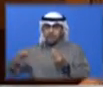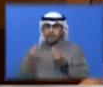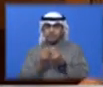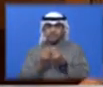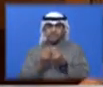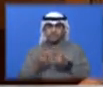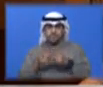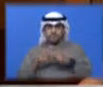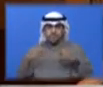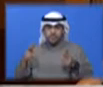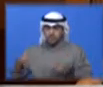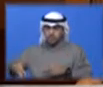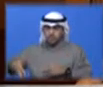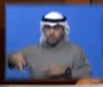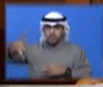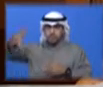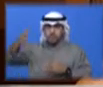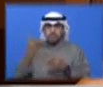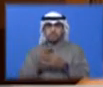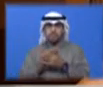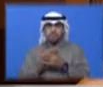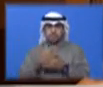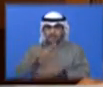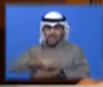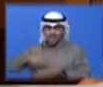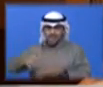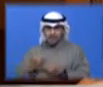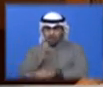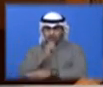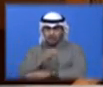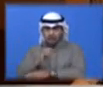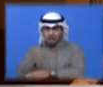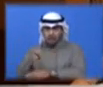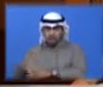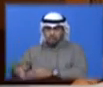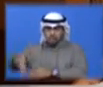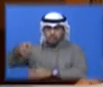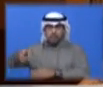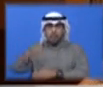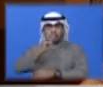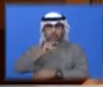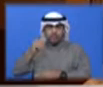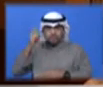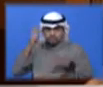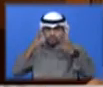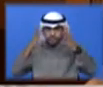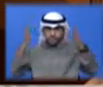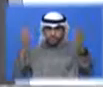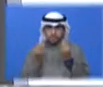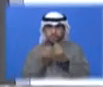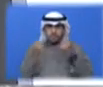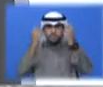ويبتدون على أساس تصير ثقافة عندهم، يعني الجيل هذا على بكرة لما يصيرون 20-30 سنة يكون الفكرة هذا راسخ